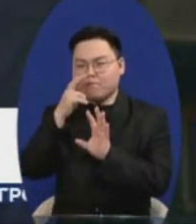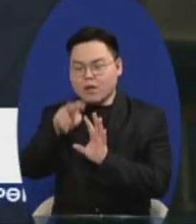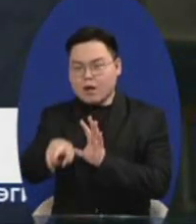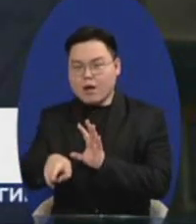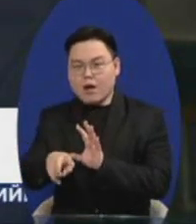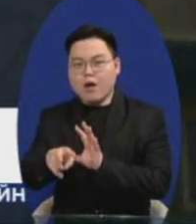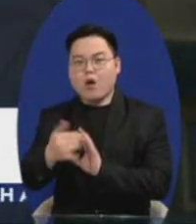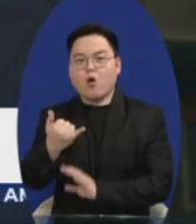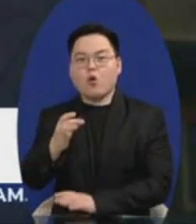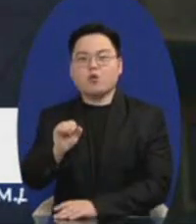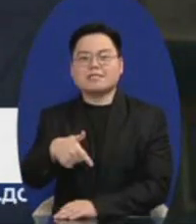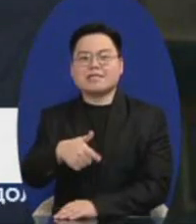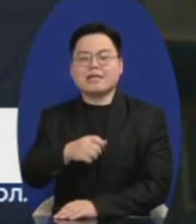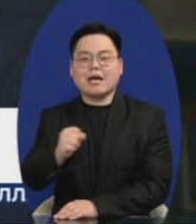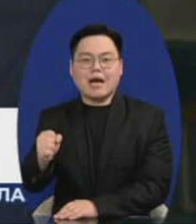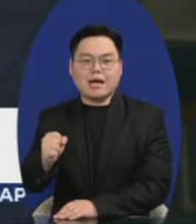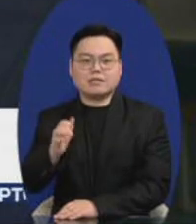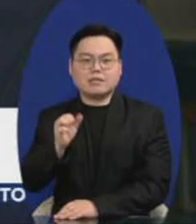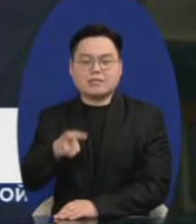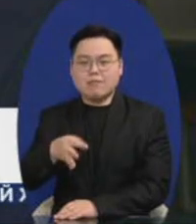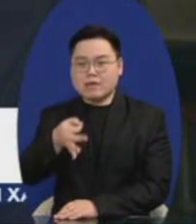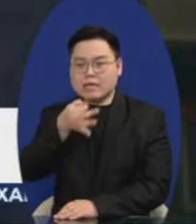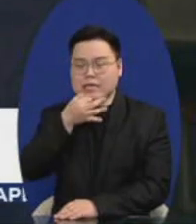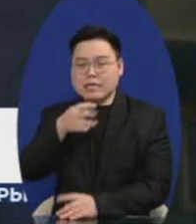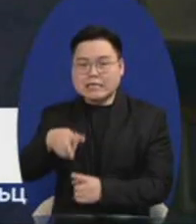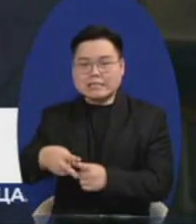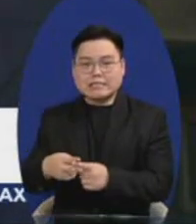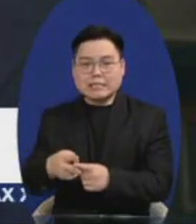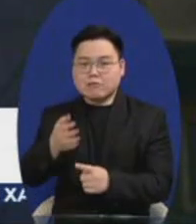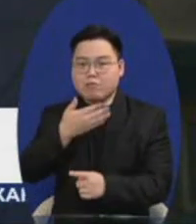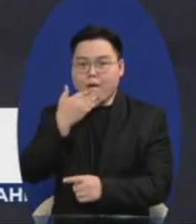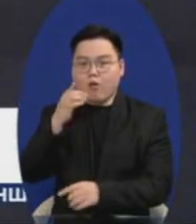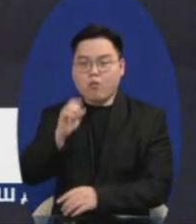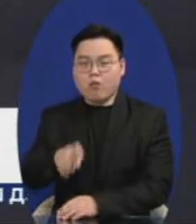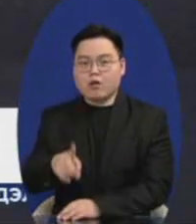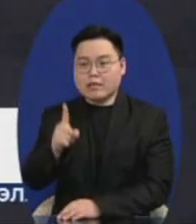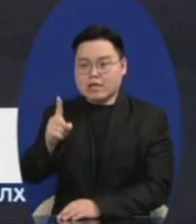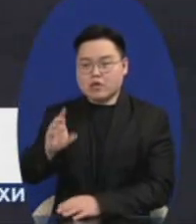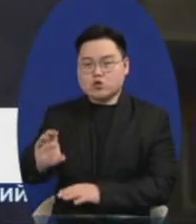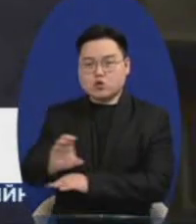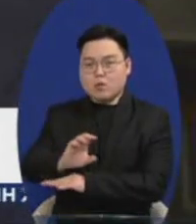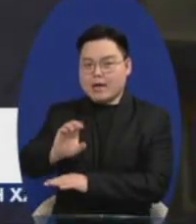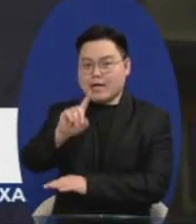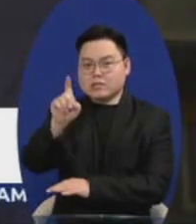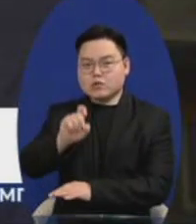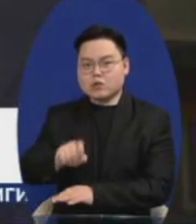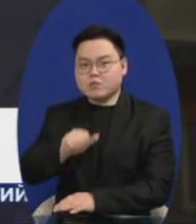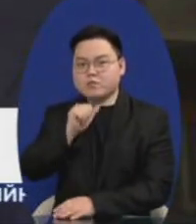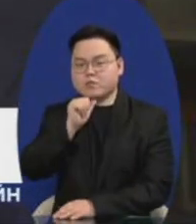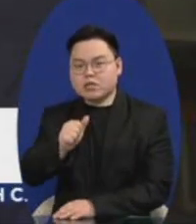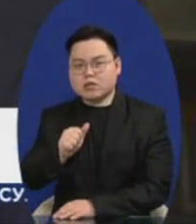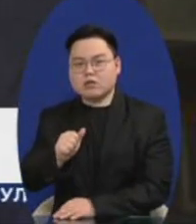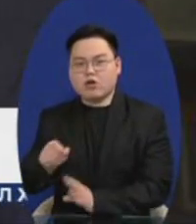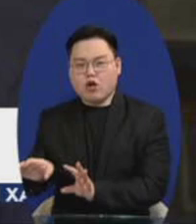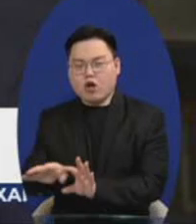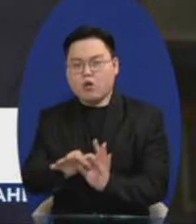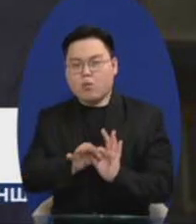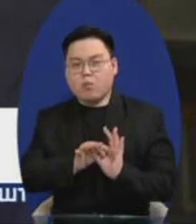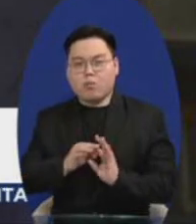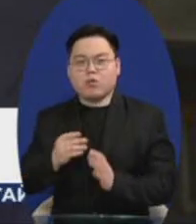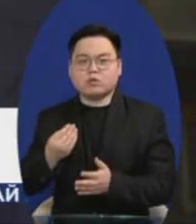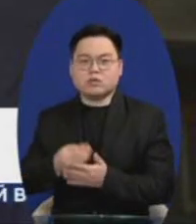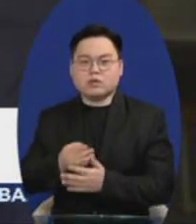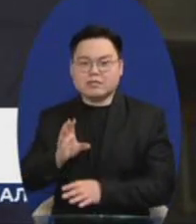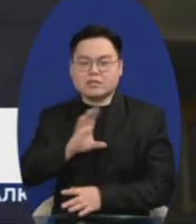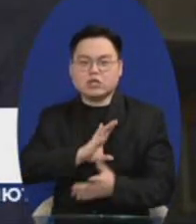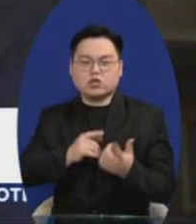асуудлыг маш яралтай засахгүй бол энэ бол зөвхөн тэр Борнуурын асуудал биш. Би бол ялангуяа энд их санаа зовж байна. За